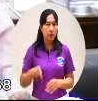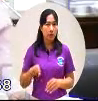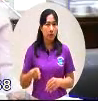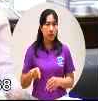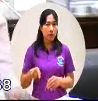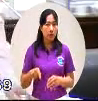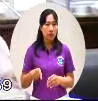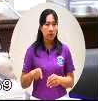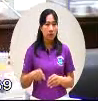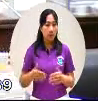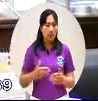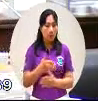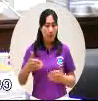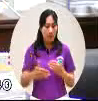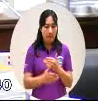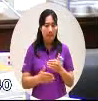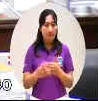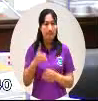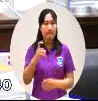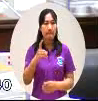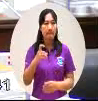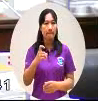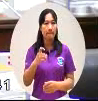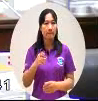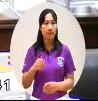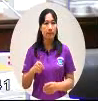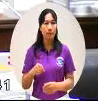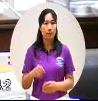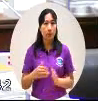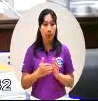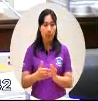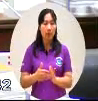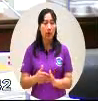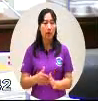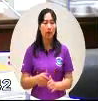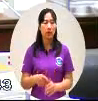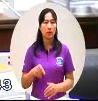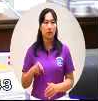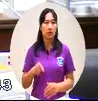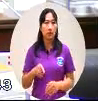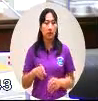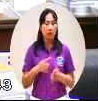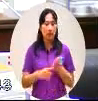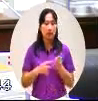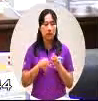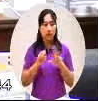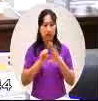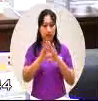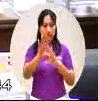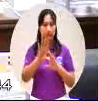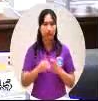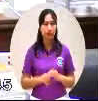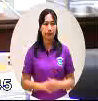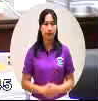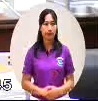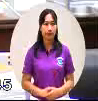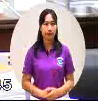跟各位简单的一种秀一下好下一个